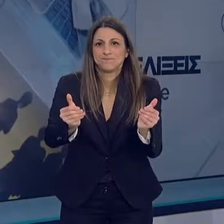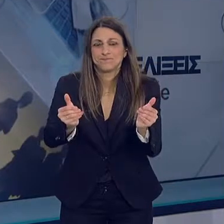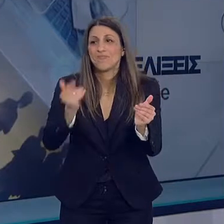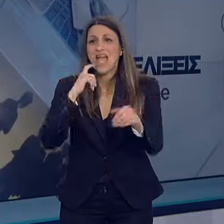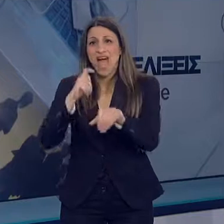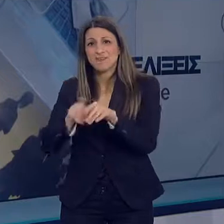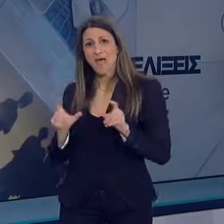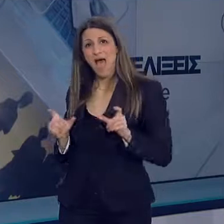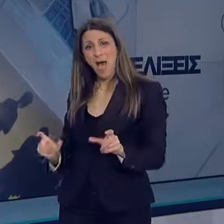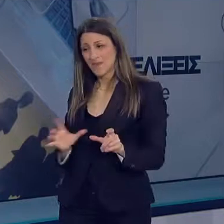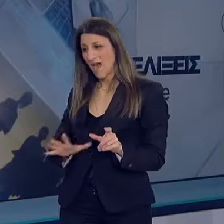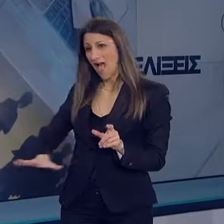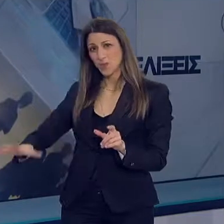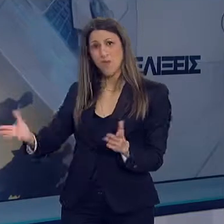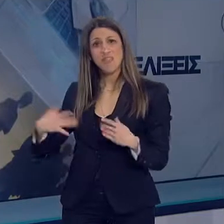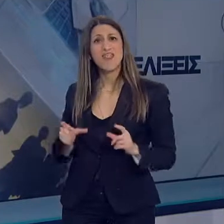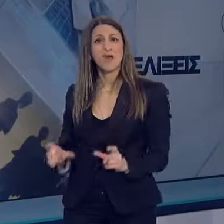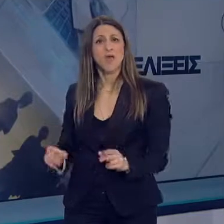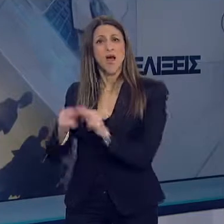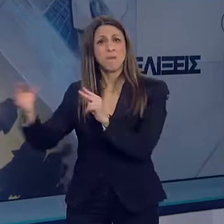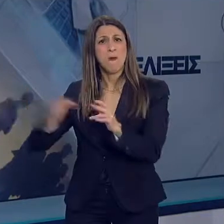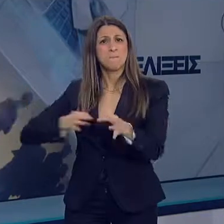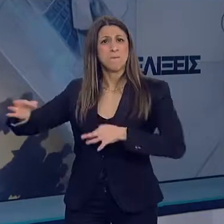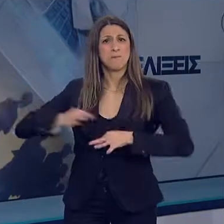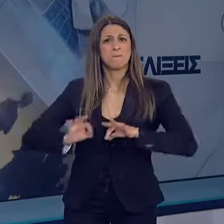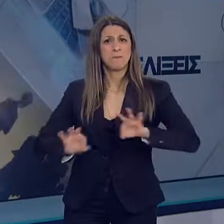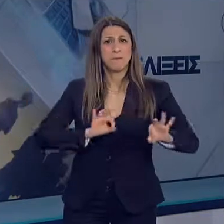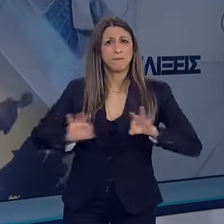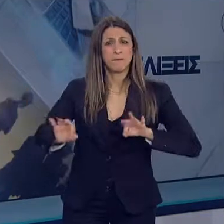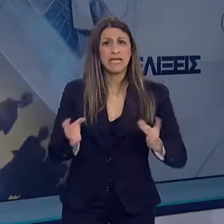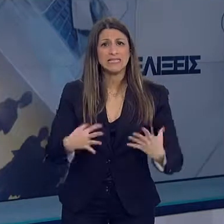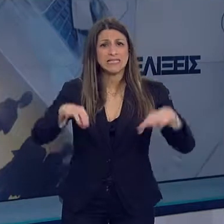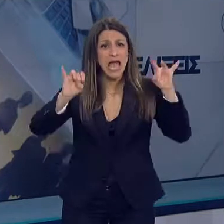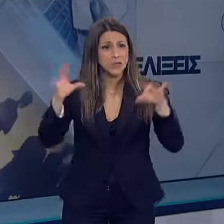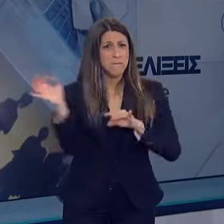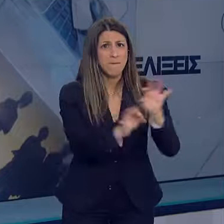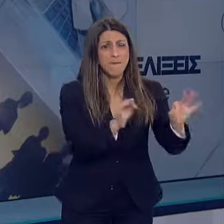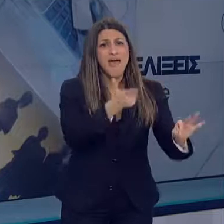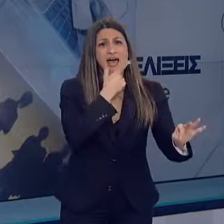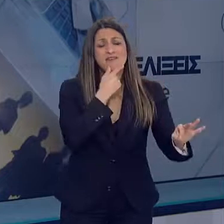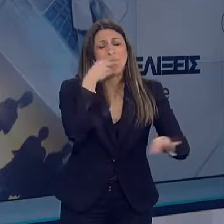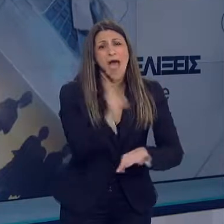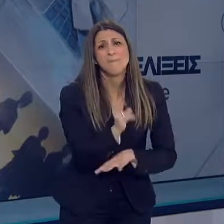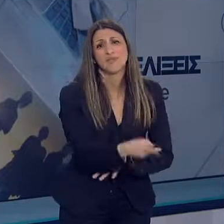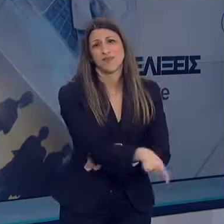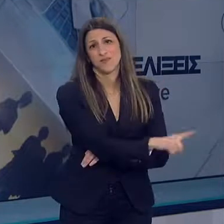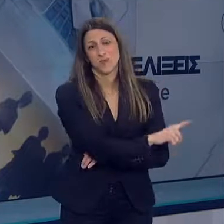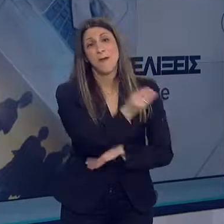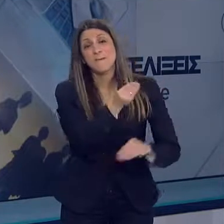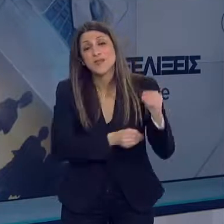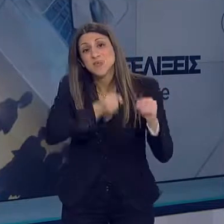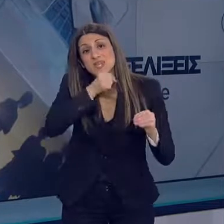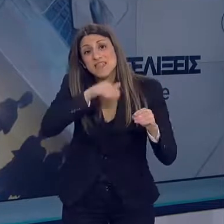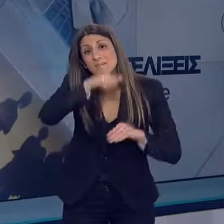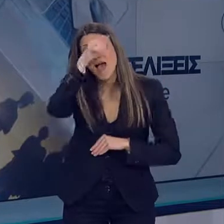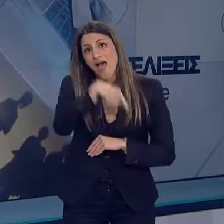και υπάρχει ενεργός κυκλοφορία του ιού στον πληθυσμό, είναι επικίνδυνο να πεις ότι ανοίγω τις επαφές με τις ευπαθείς ομάδες και ιδιαίτερα τους ηλικιωμένους. Δεν είμαστε